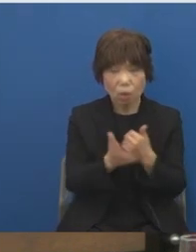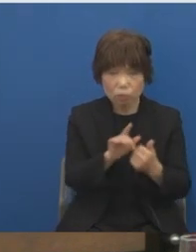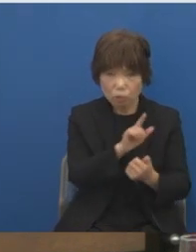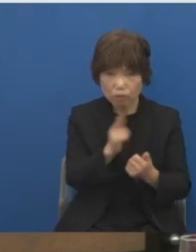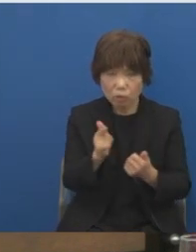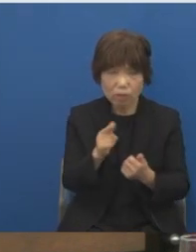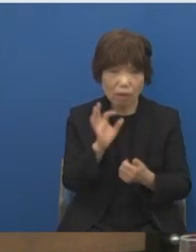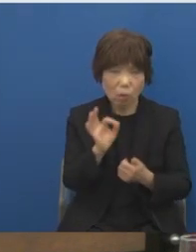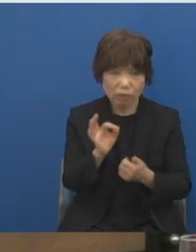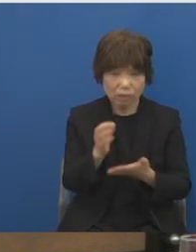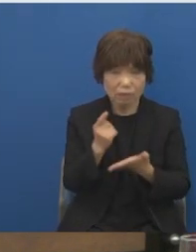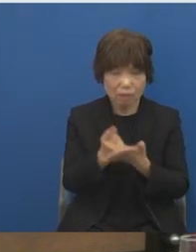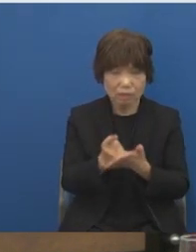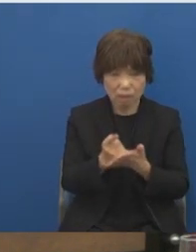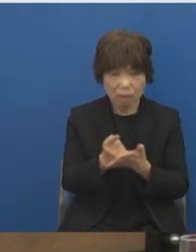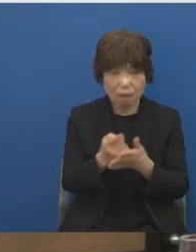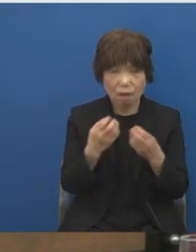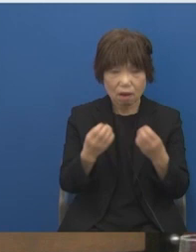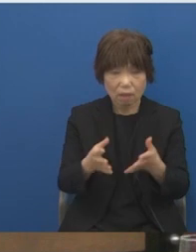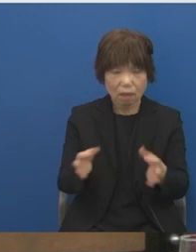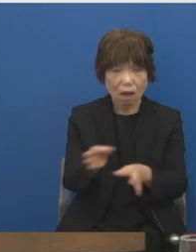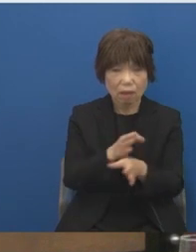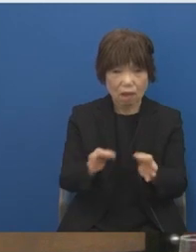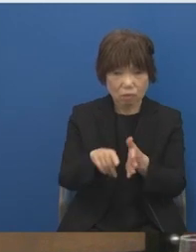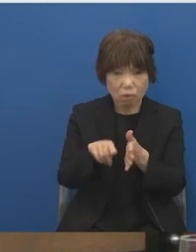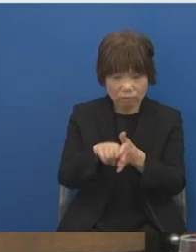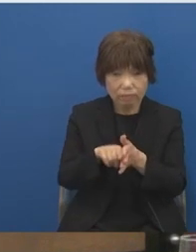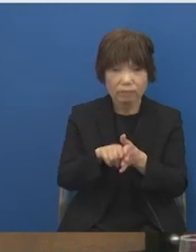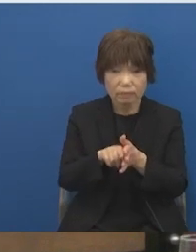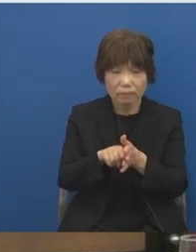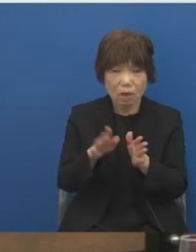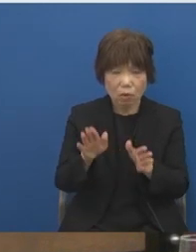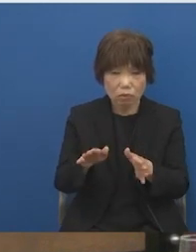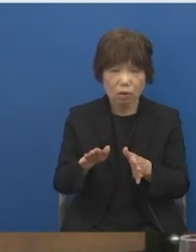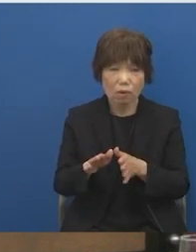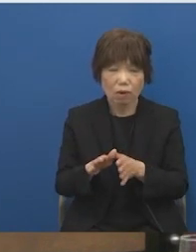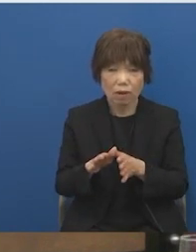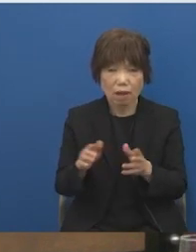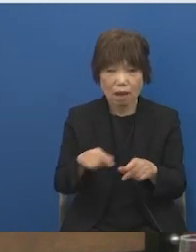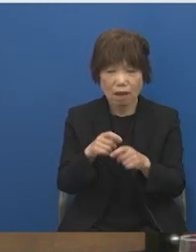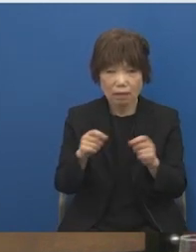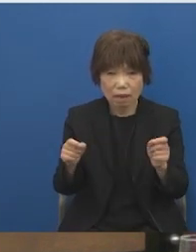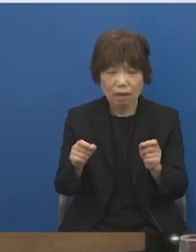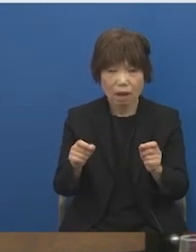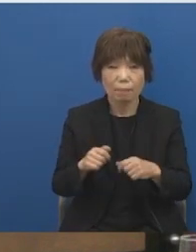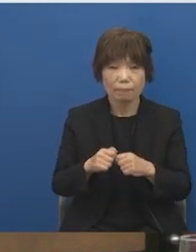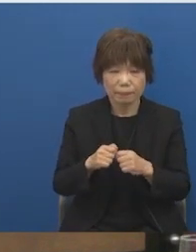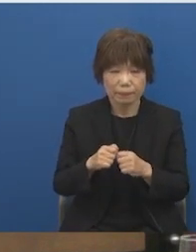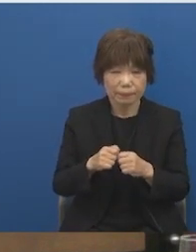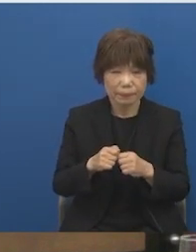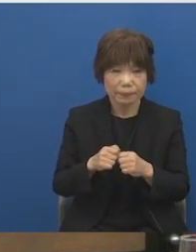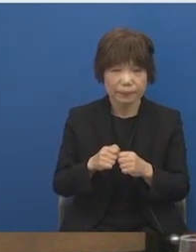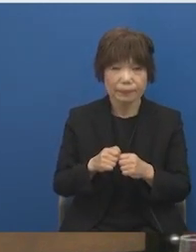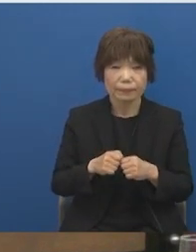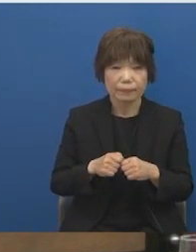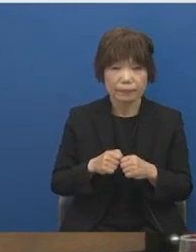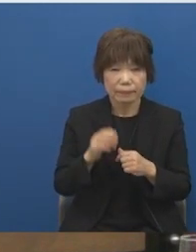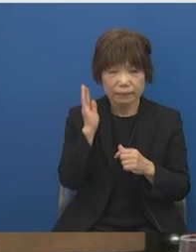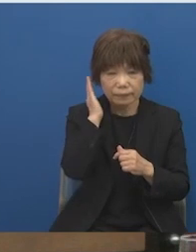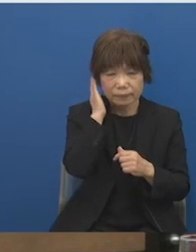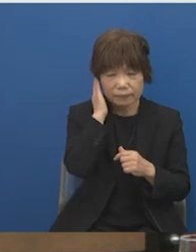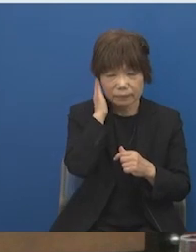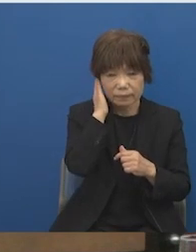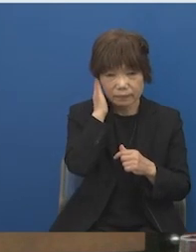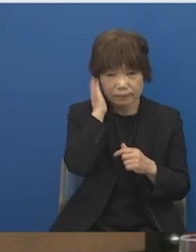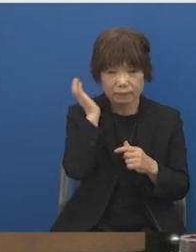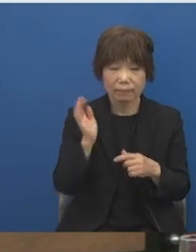たって新たにかかる訴訟費用の見込み、控訴不審に向けた弁護団体制の見通し、控訴を